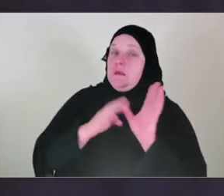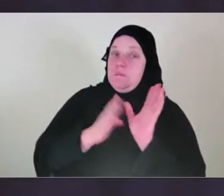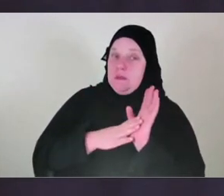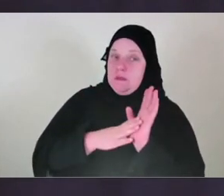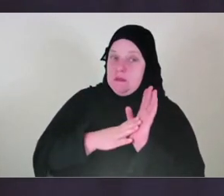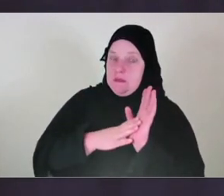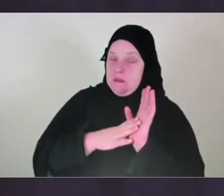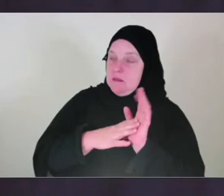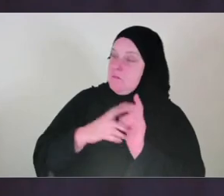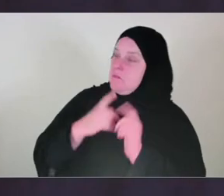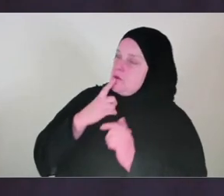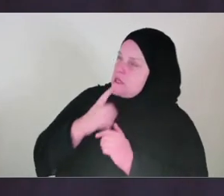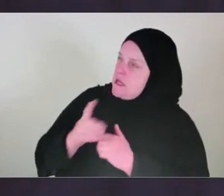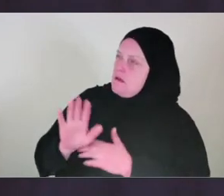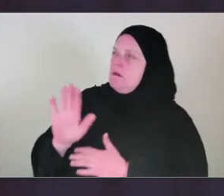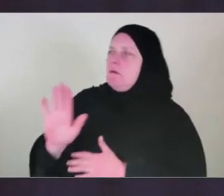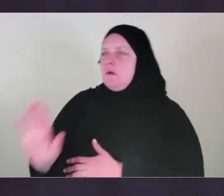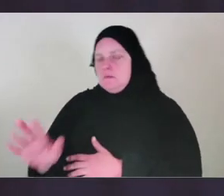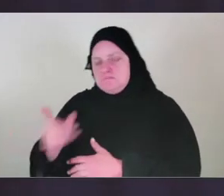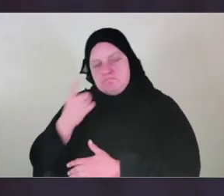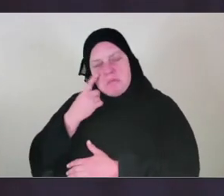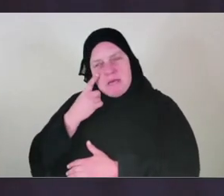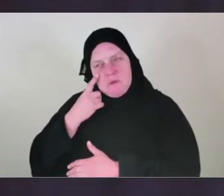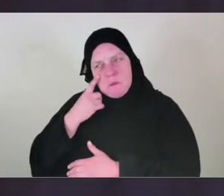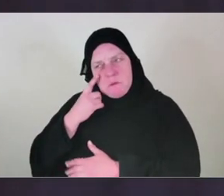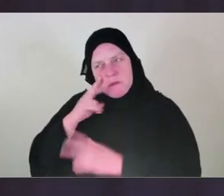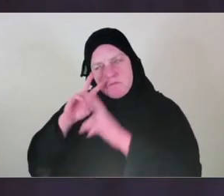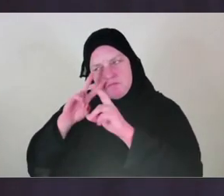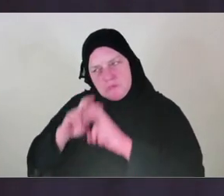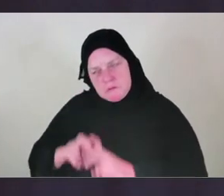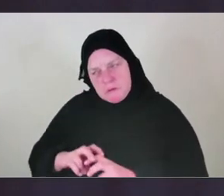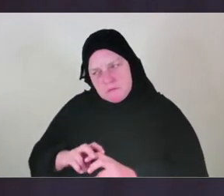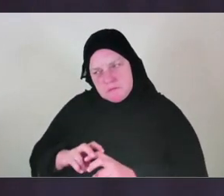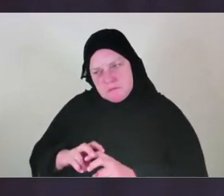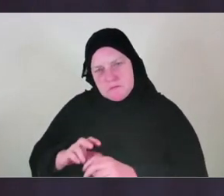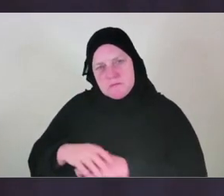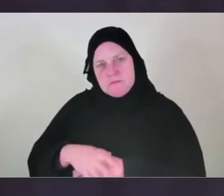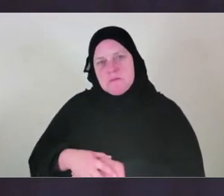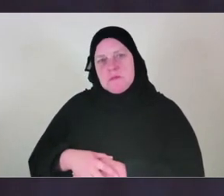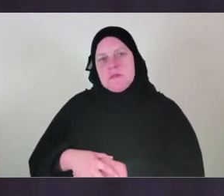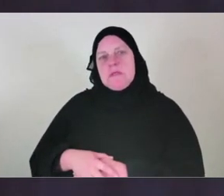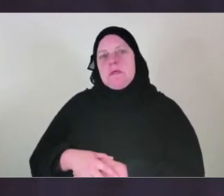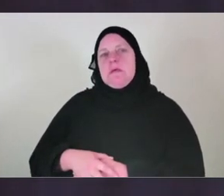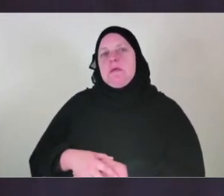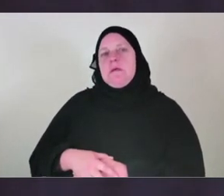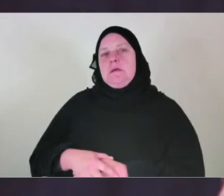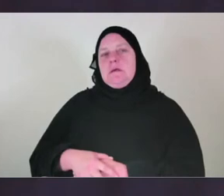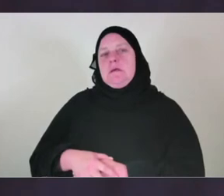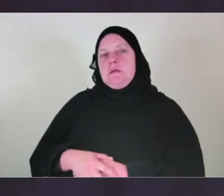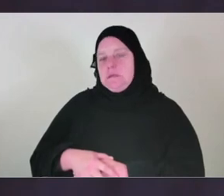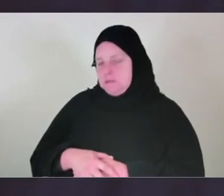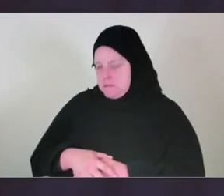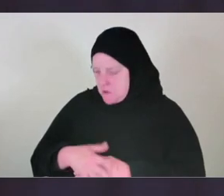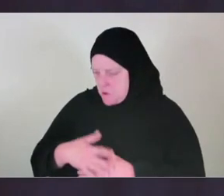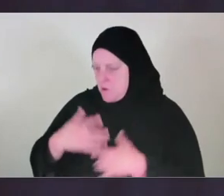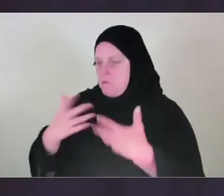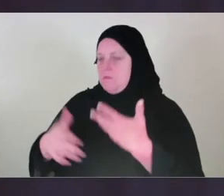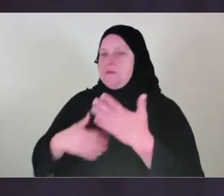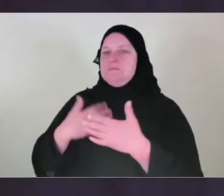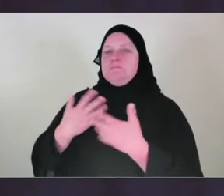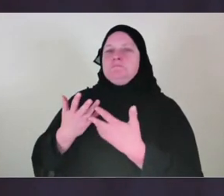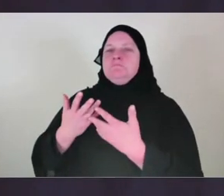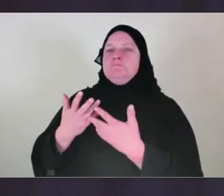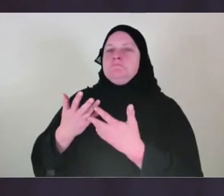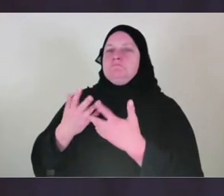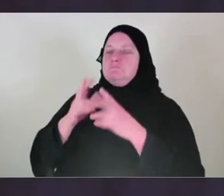this, or let us inspect this. Now, the wheels are running at full speed. He goes, وَهَذَا مُحَالٍ. This is impossible. There's no